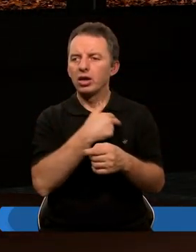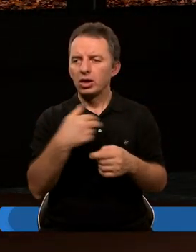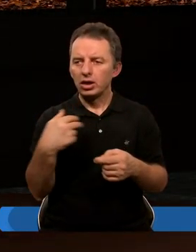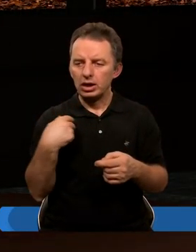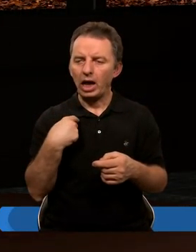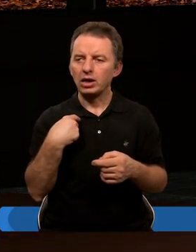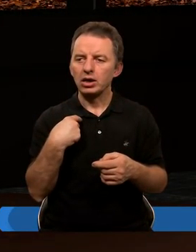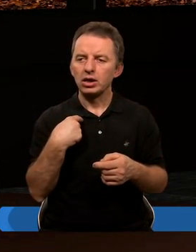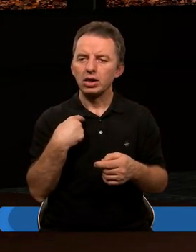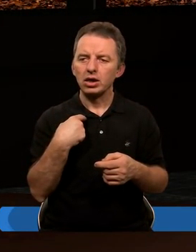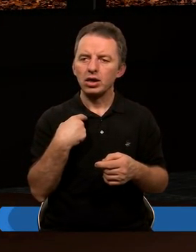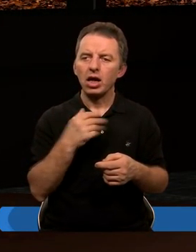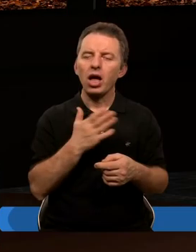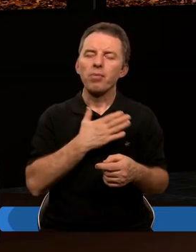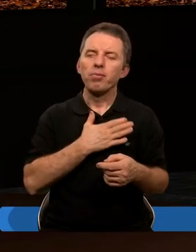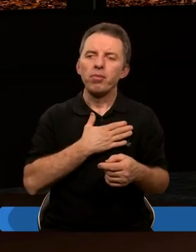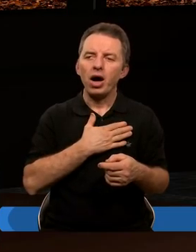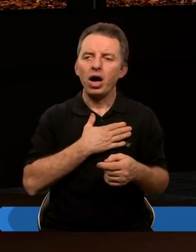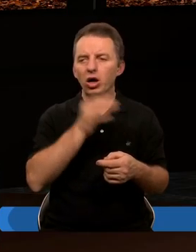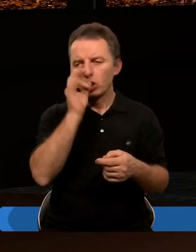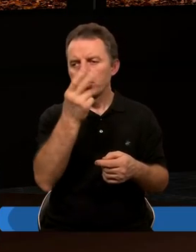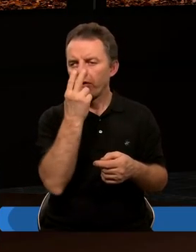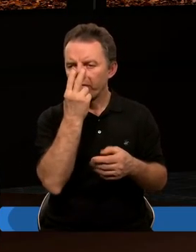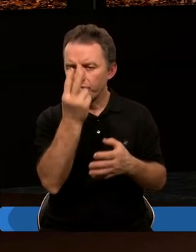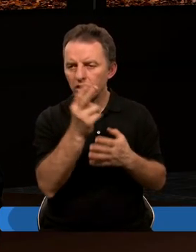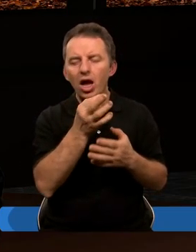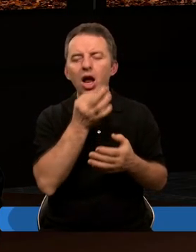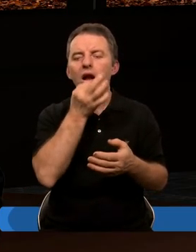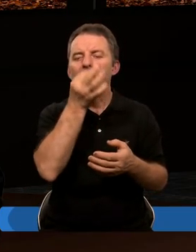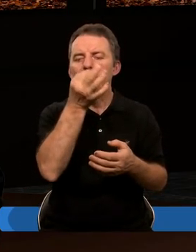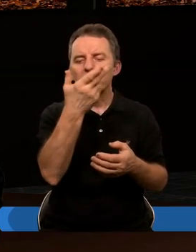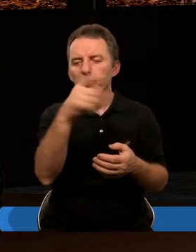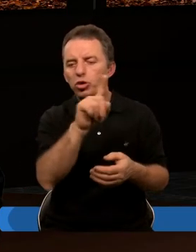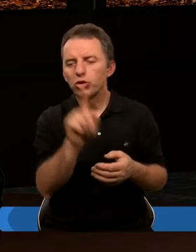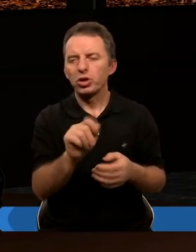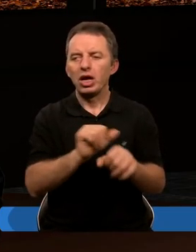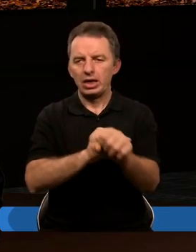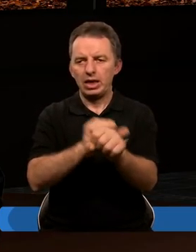nas ma tendencję, żeby widzieć się lepszym niż jest.